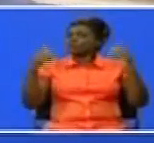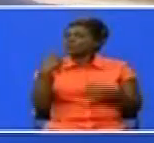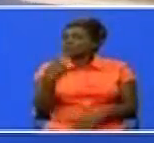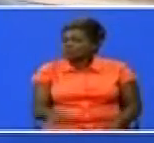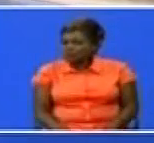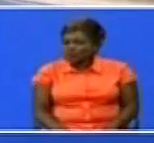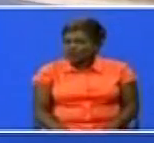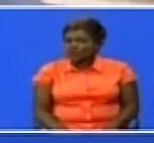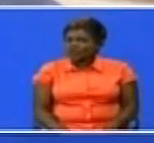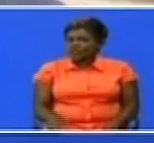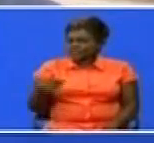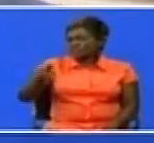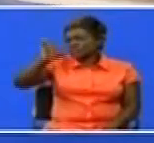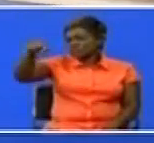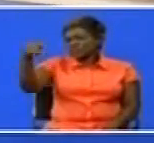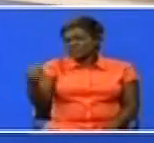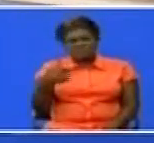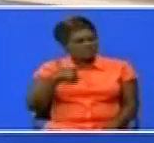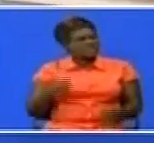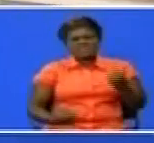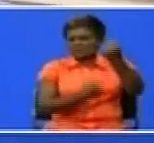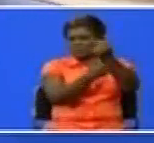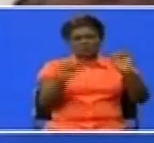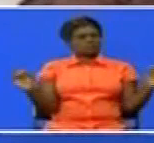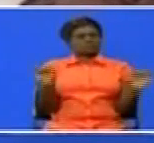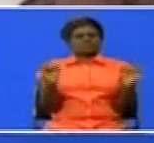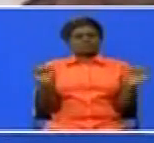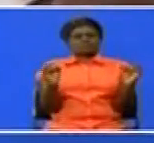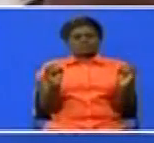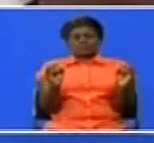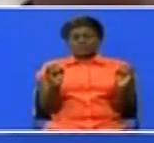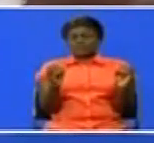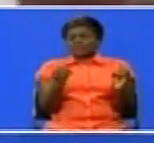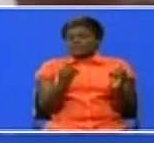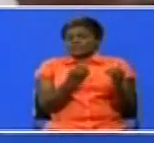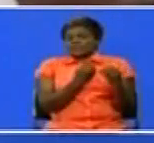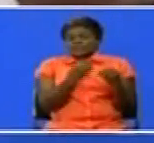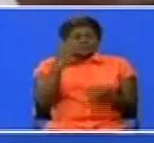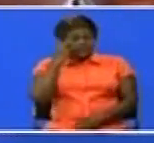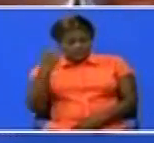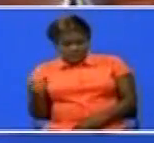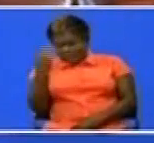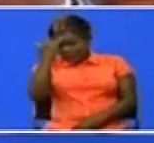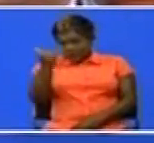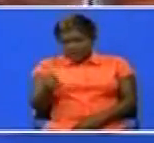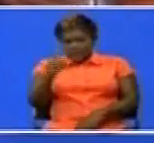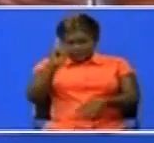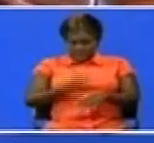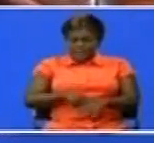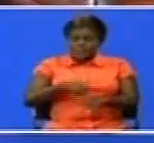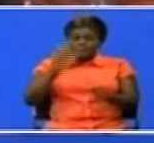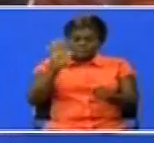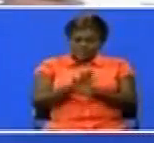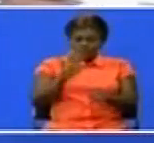Eh, hata kama yeye ni wa Jubilee, siwezi uga yeye mkono. La kusikitisha zaidi ni kuwa matamshi haya hutolewa mbele ya